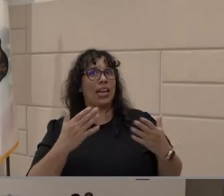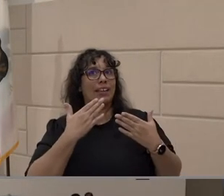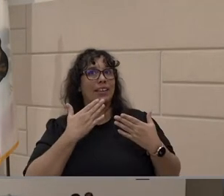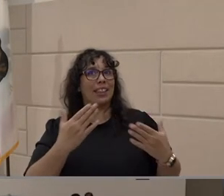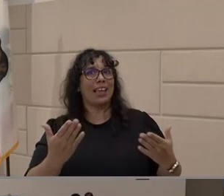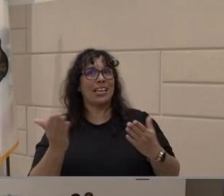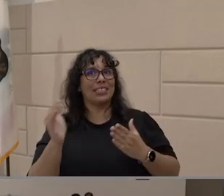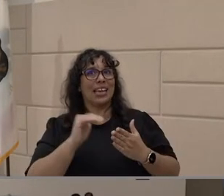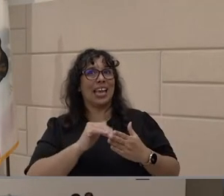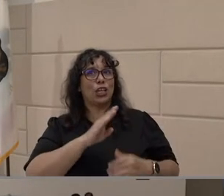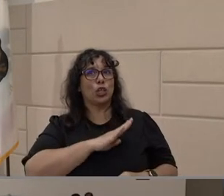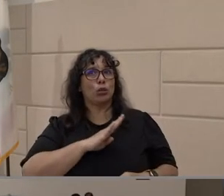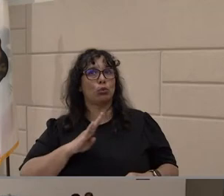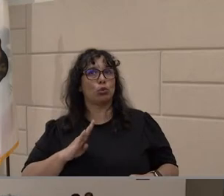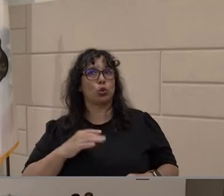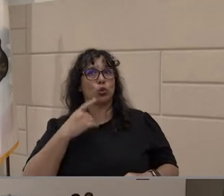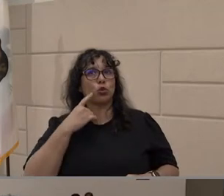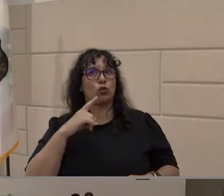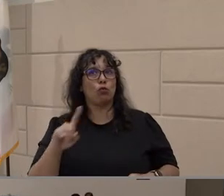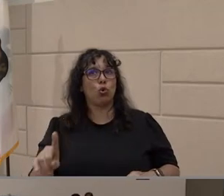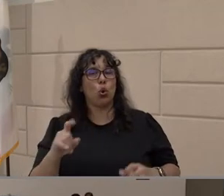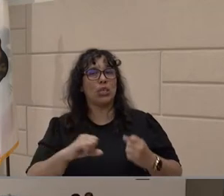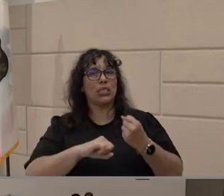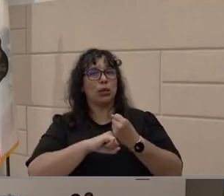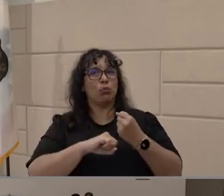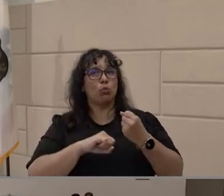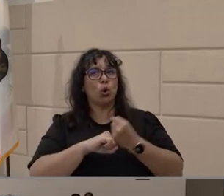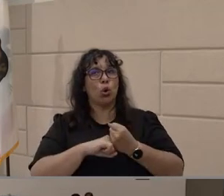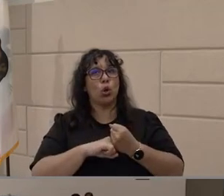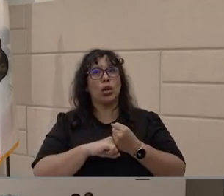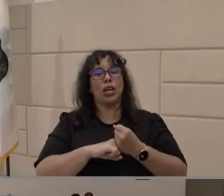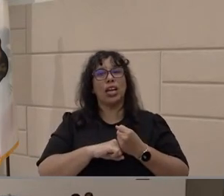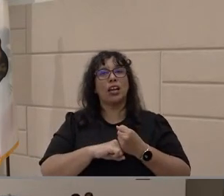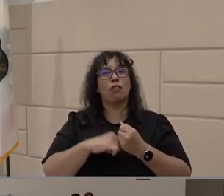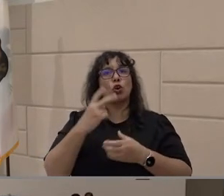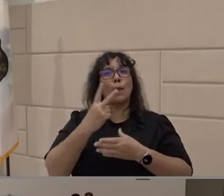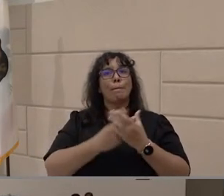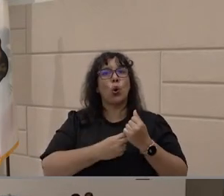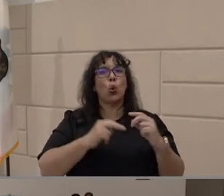អរគុណខ្ញុំសូមអរគុណទៅលើគណៈនាយកកម្មការ